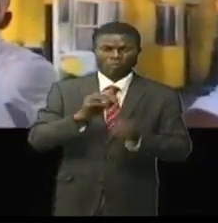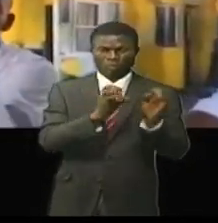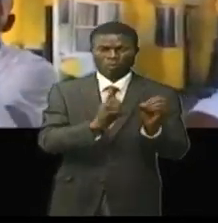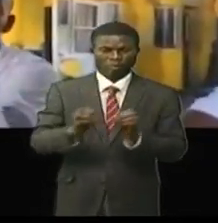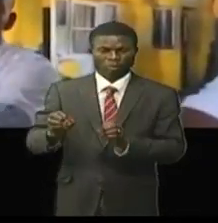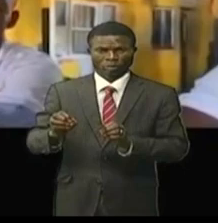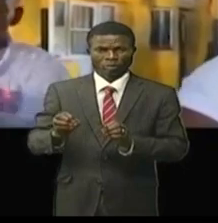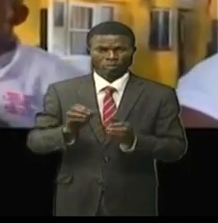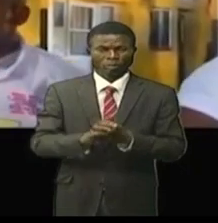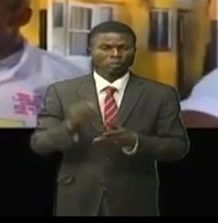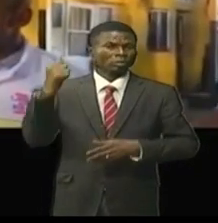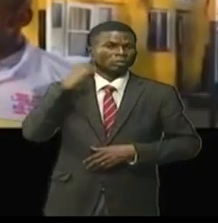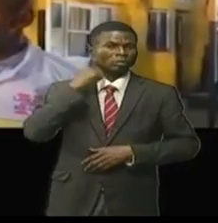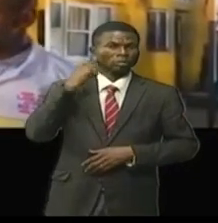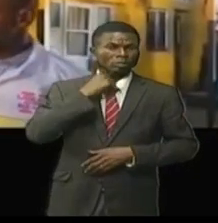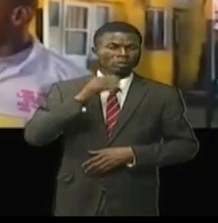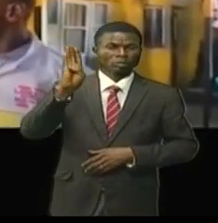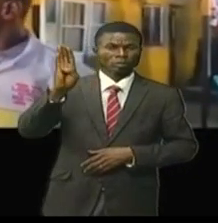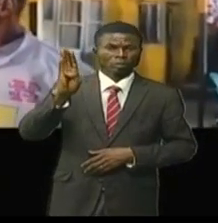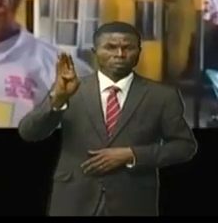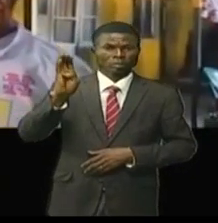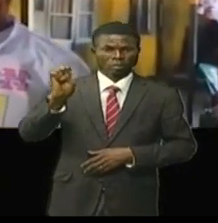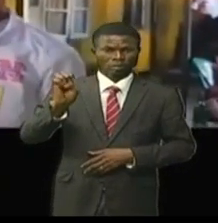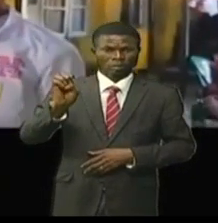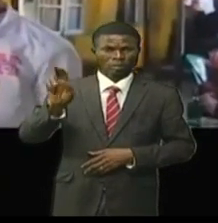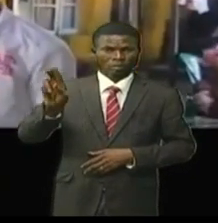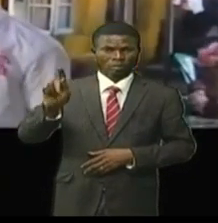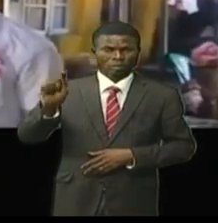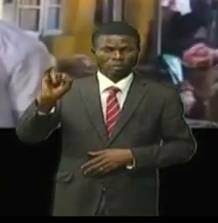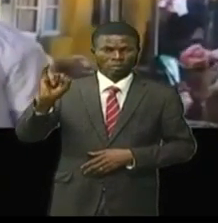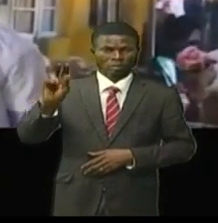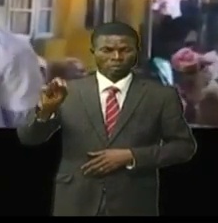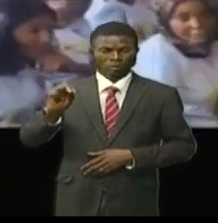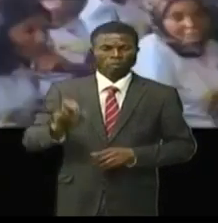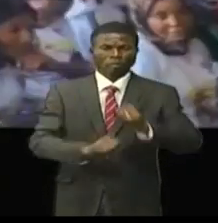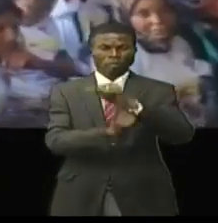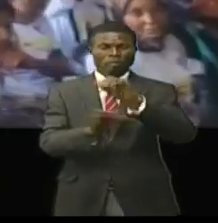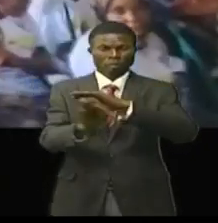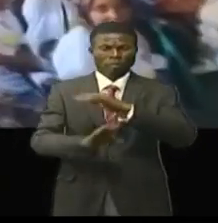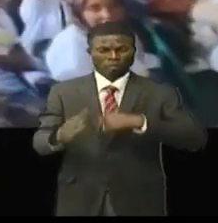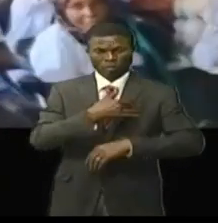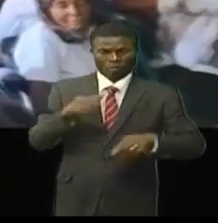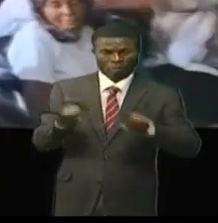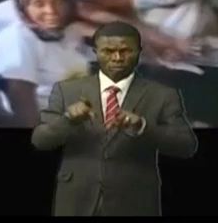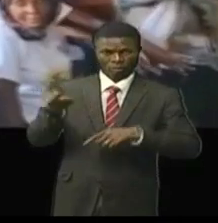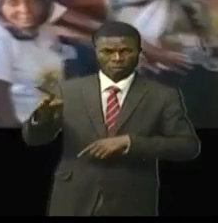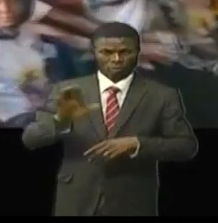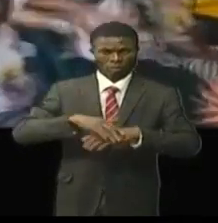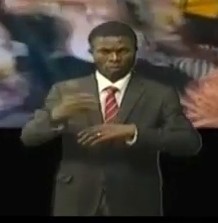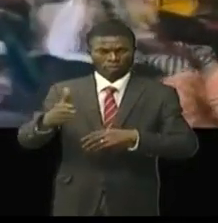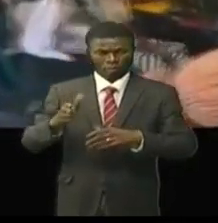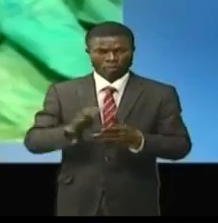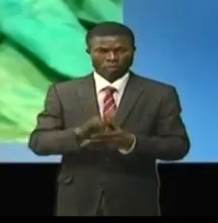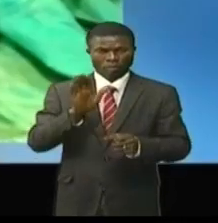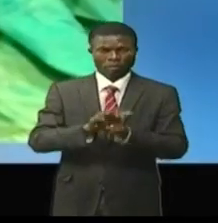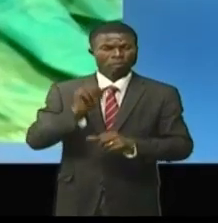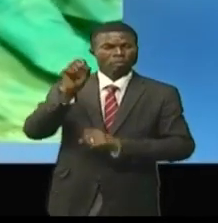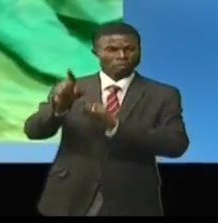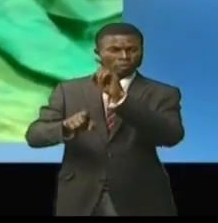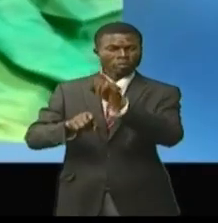par le docteur Bertin Itoko avec l'appui de sa fondation qui porte son nom. Après une série